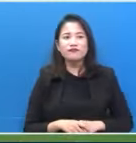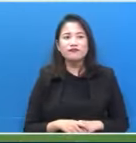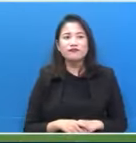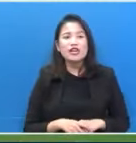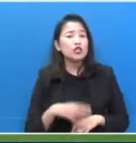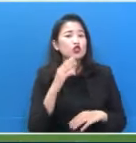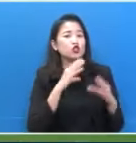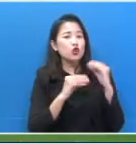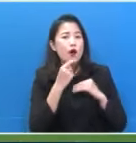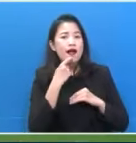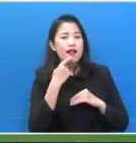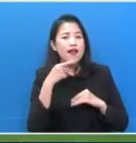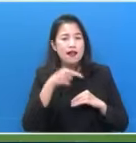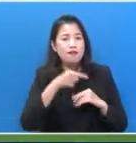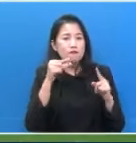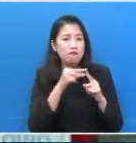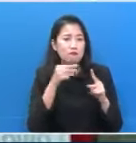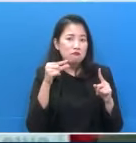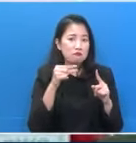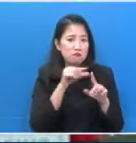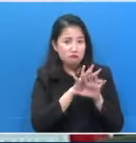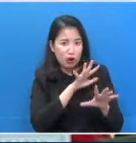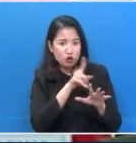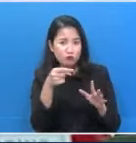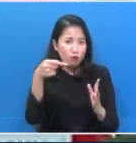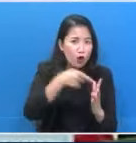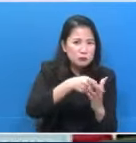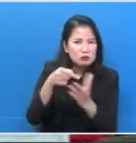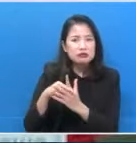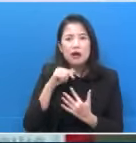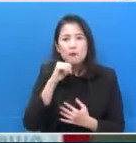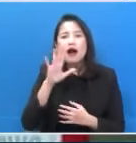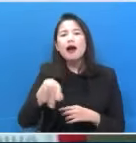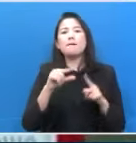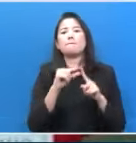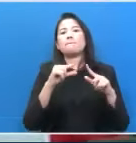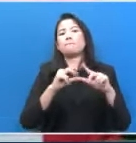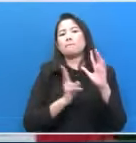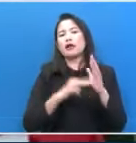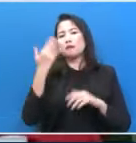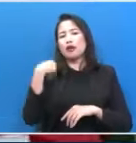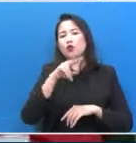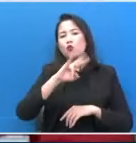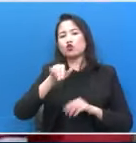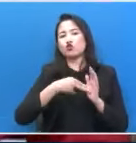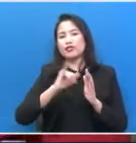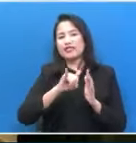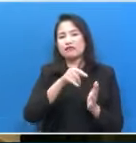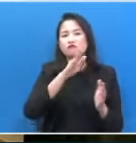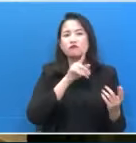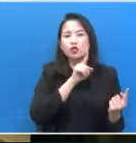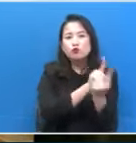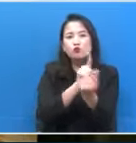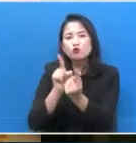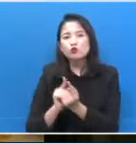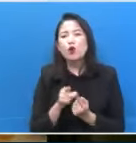Bicara jelang Pilpres, partai-partai politik makin getol bersafari, termasuk PAN. Dalam soan 2 Juni lalu, PAN menawarkan sejumlah nama